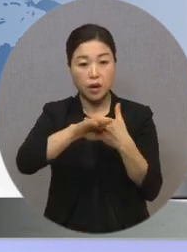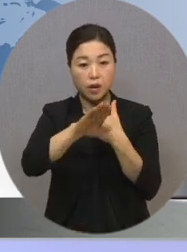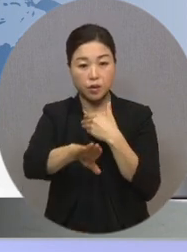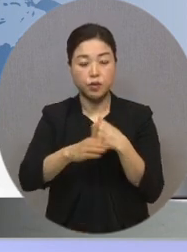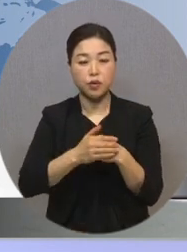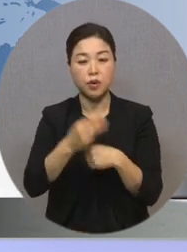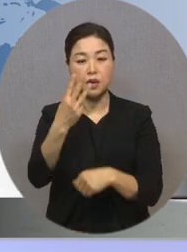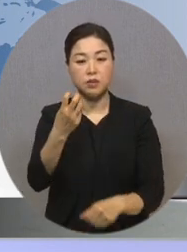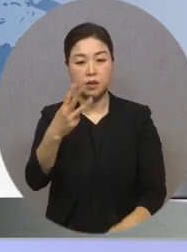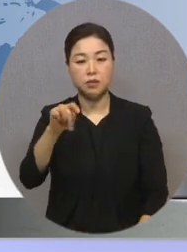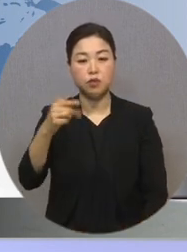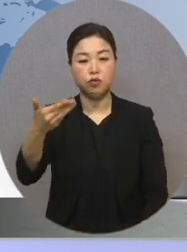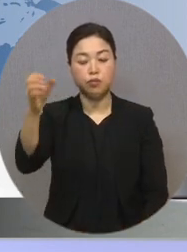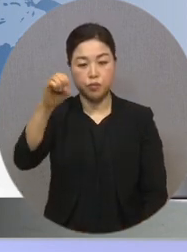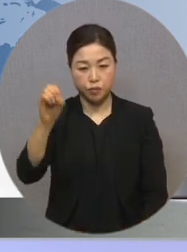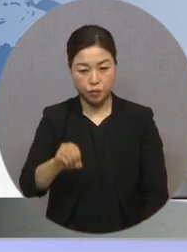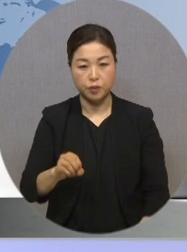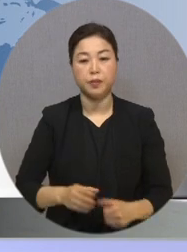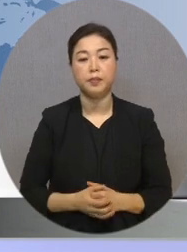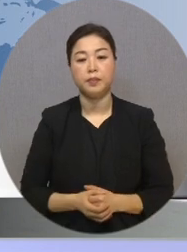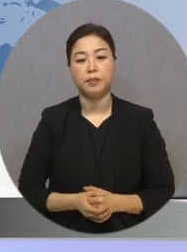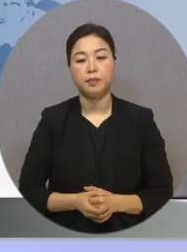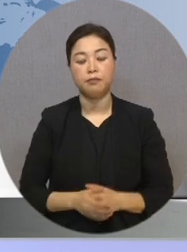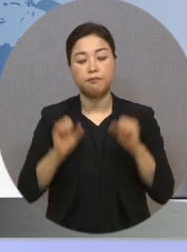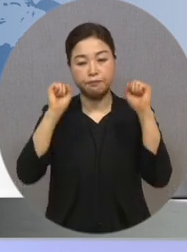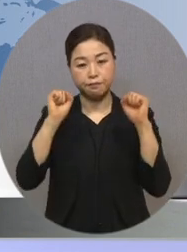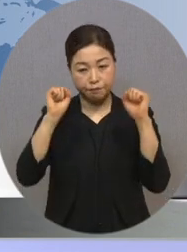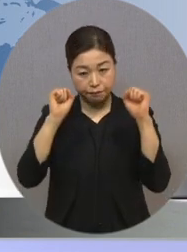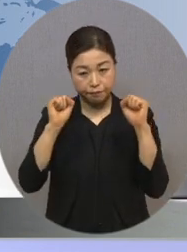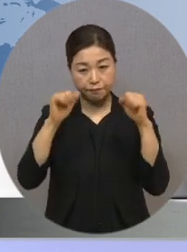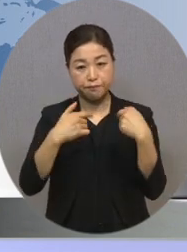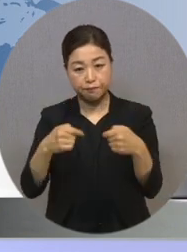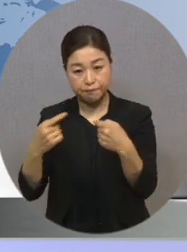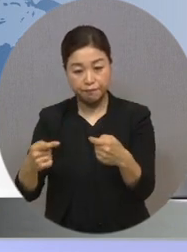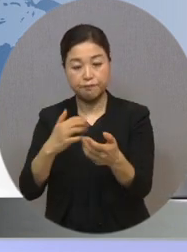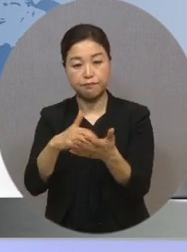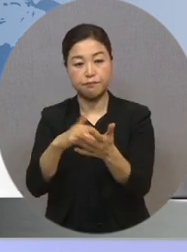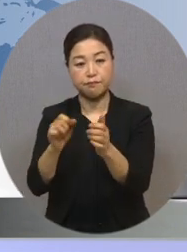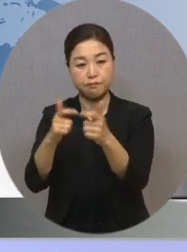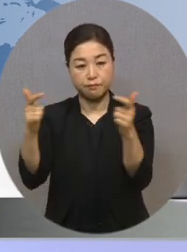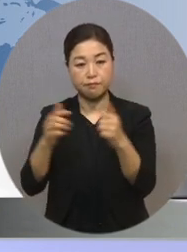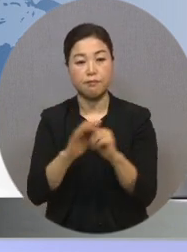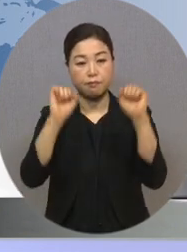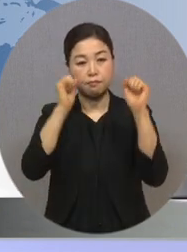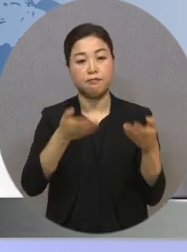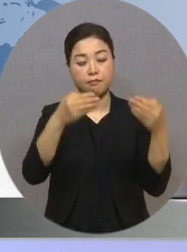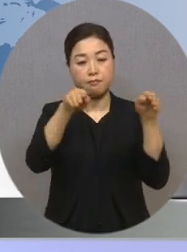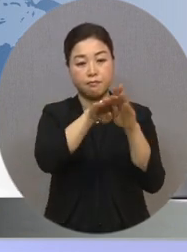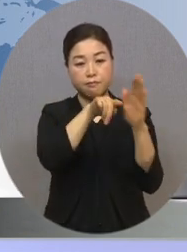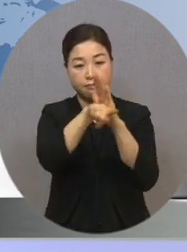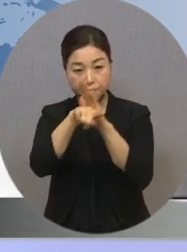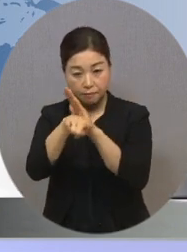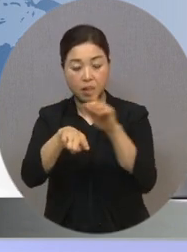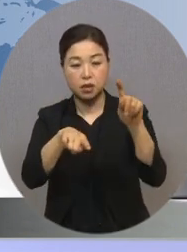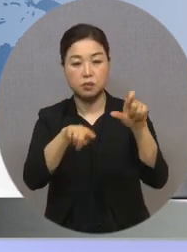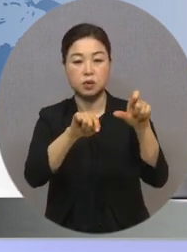33.9% 집게 됐습니다 이렇게 운동에 대한 참여는 늘었는데 체육시설 이용률은